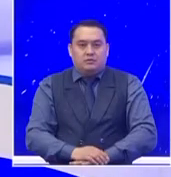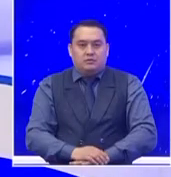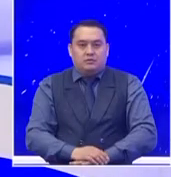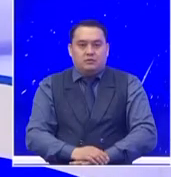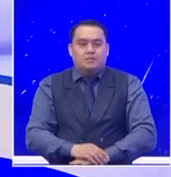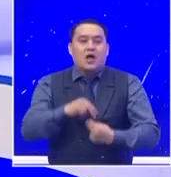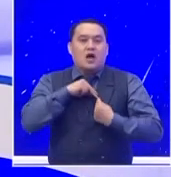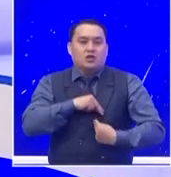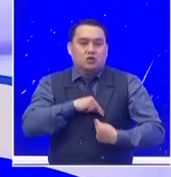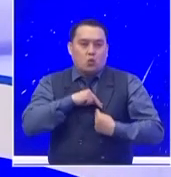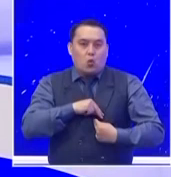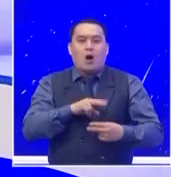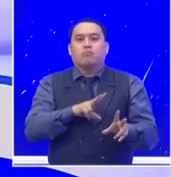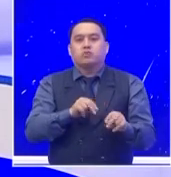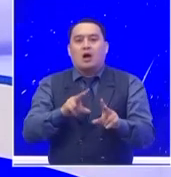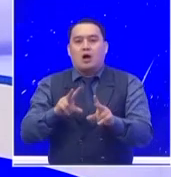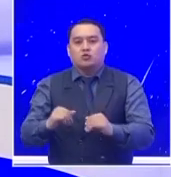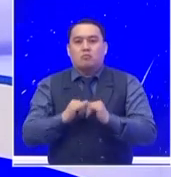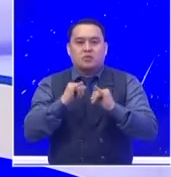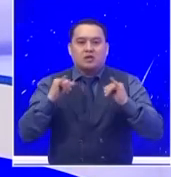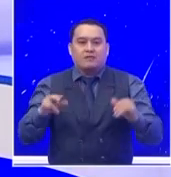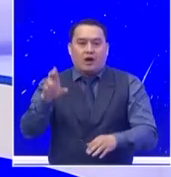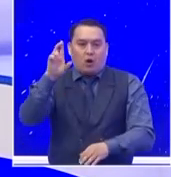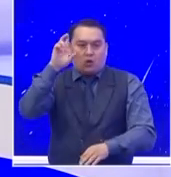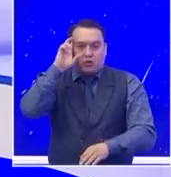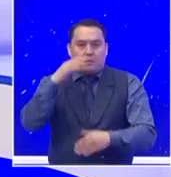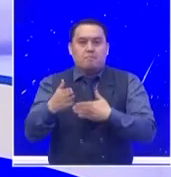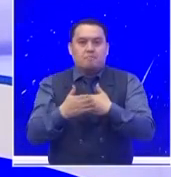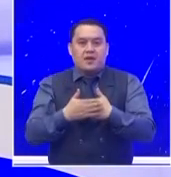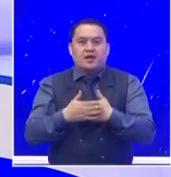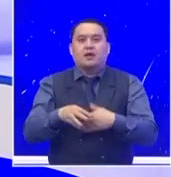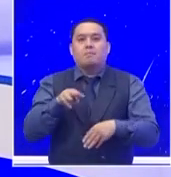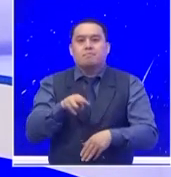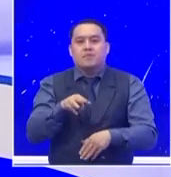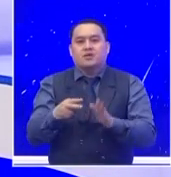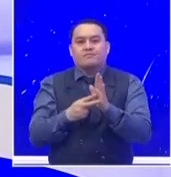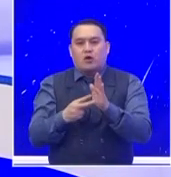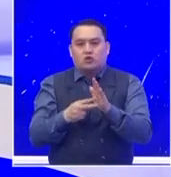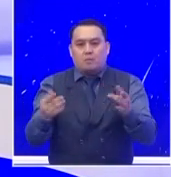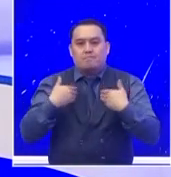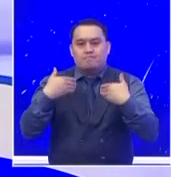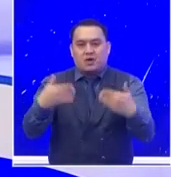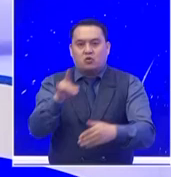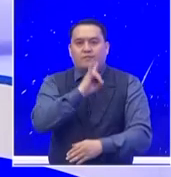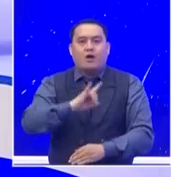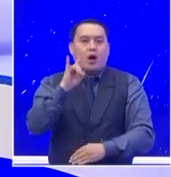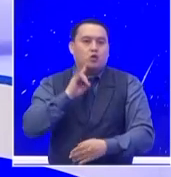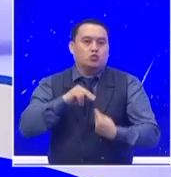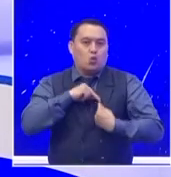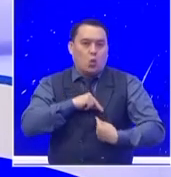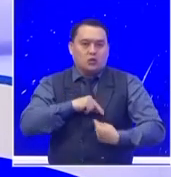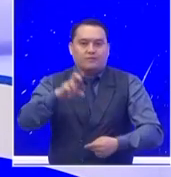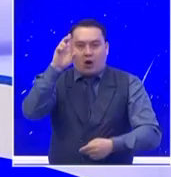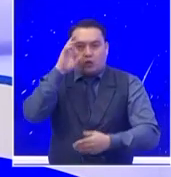Плоды их труда – залог благополучия и процветания страны. В преддверии 8 марта в Талдыкургане поздравили женщин, трудящихся